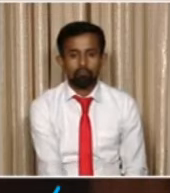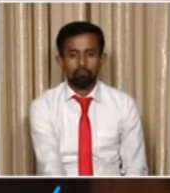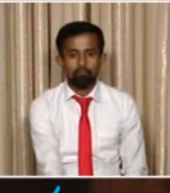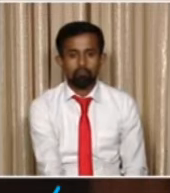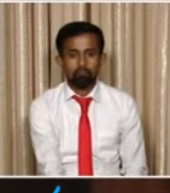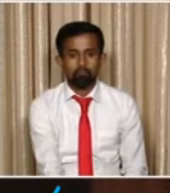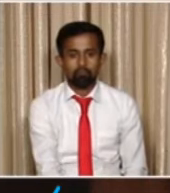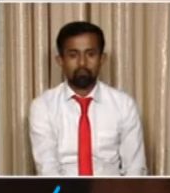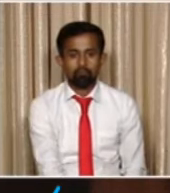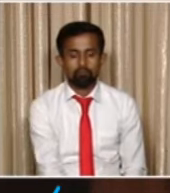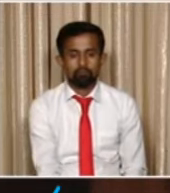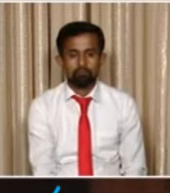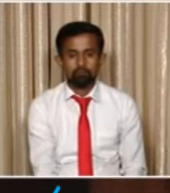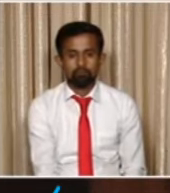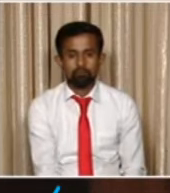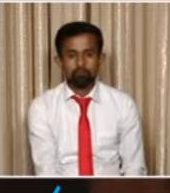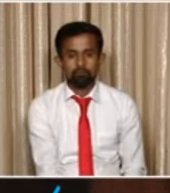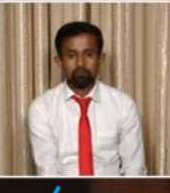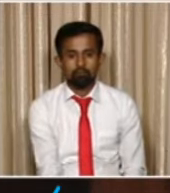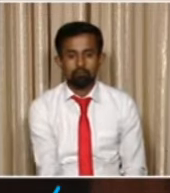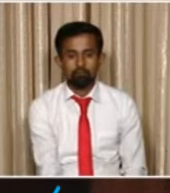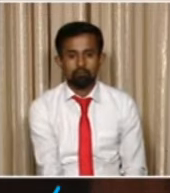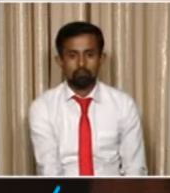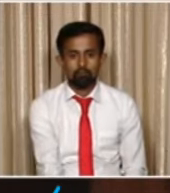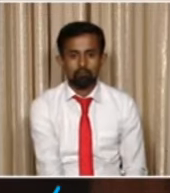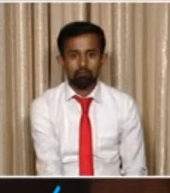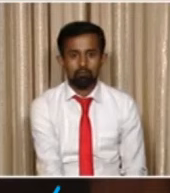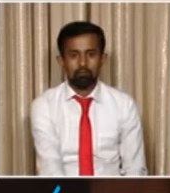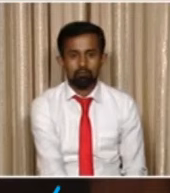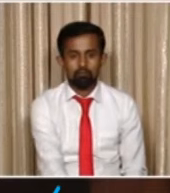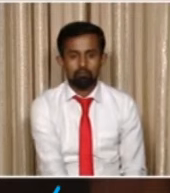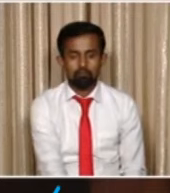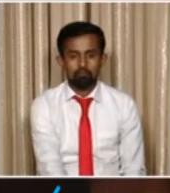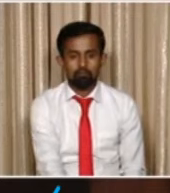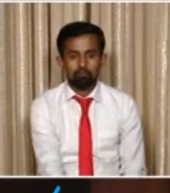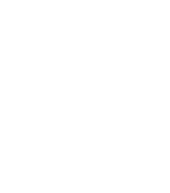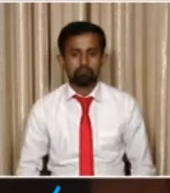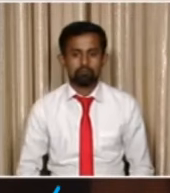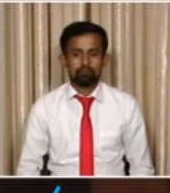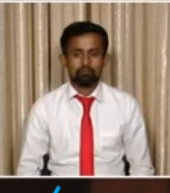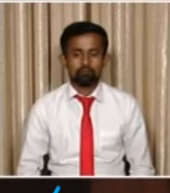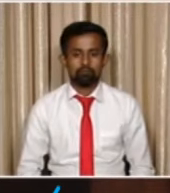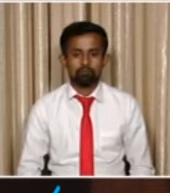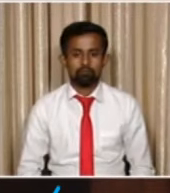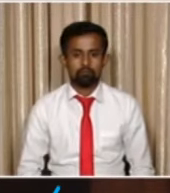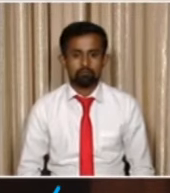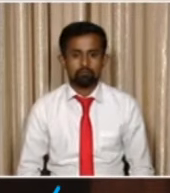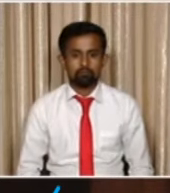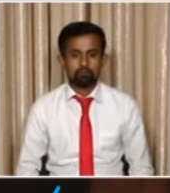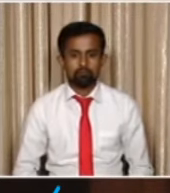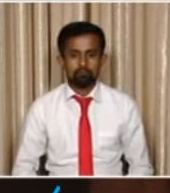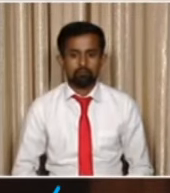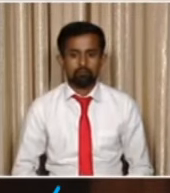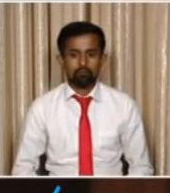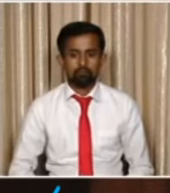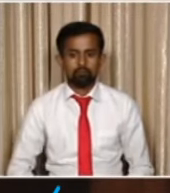அல்லது எங்களுடைய புலனாய் பிரிவினை கடுமையாக பலப்படுத்த வேண்டும். ஜனாதிபதி அதற்கு அதிகமான நிதி ஒதுக்க வேண்டும். ஆக தொழில்நுட்ப